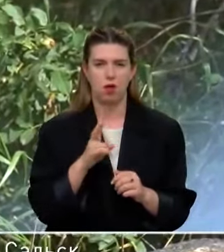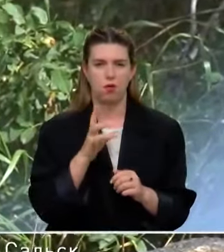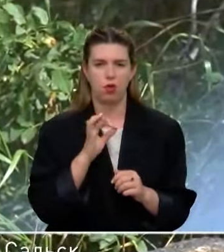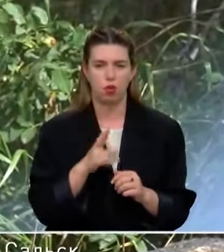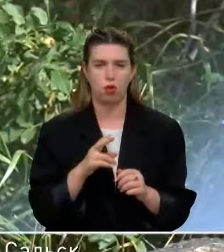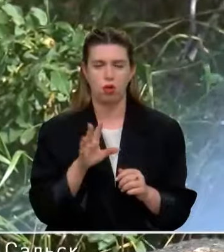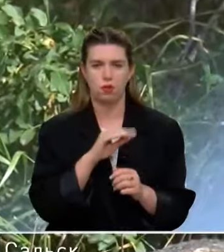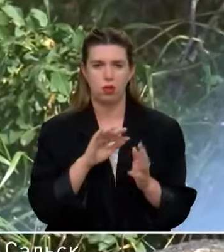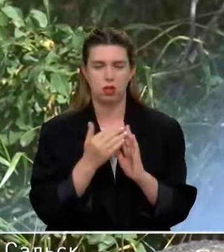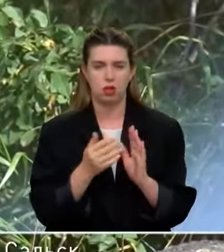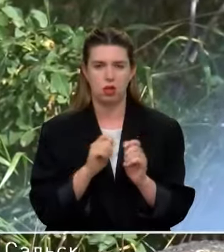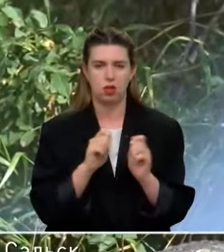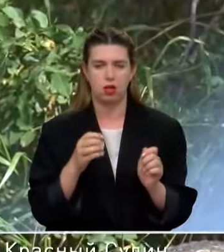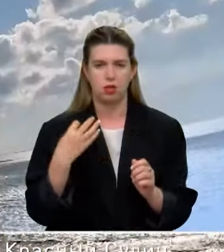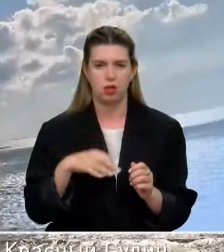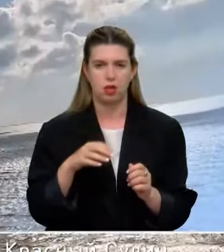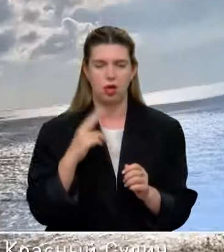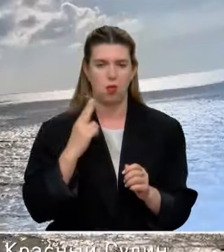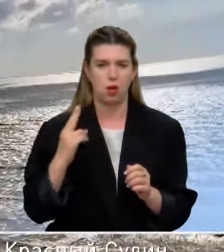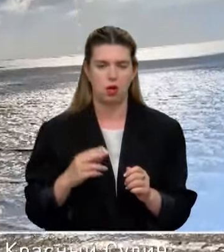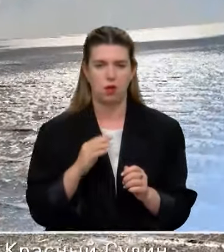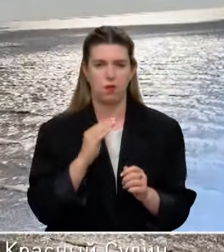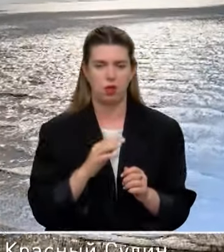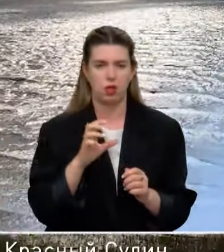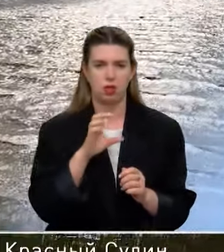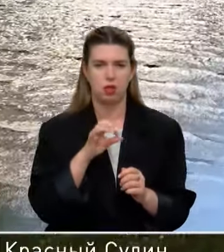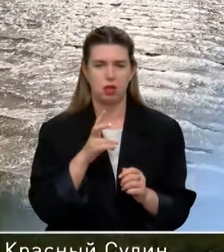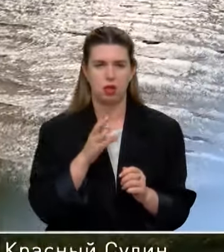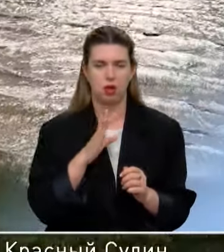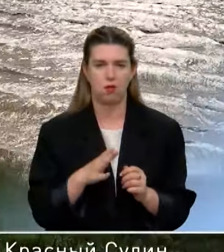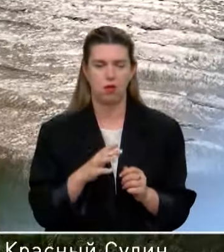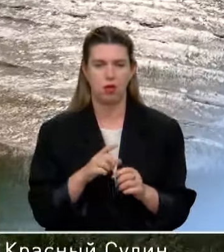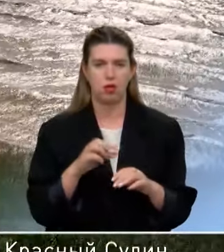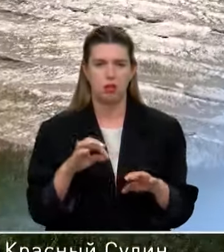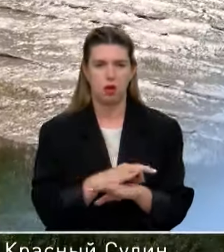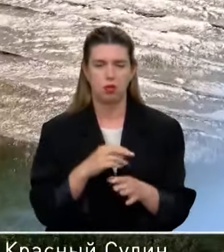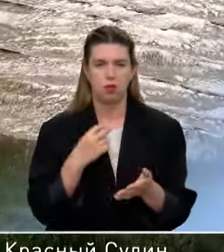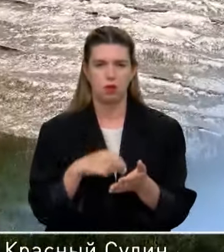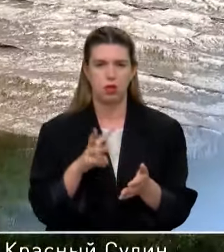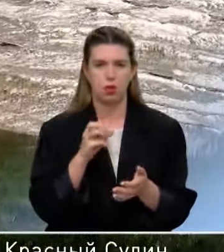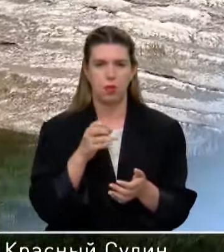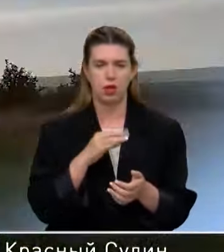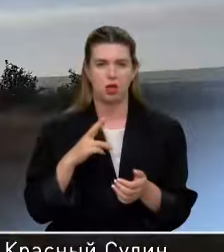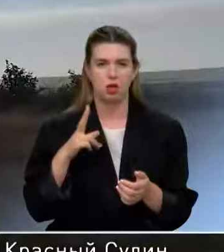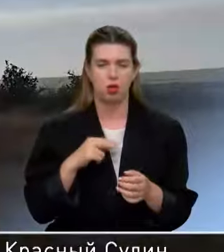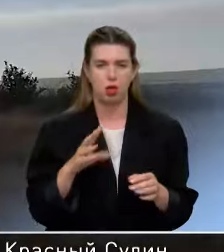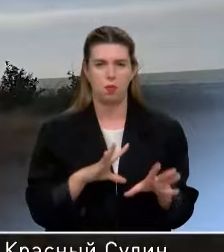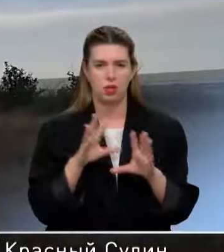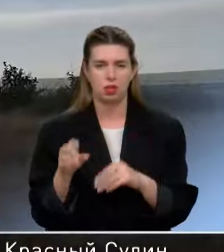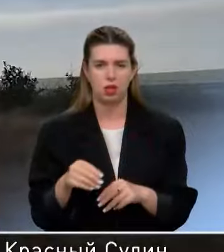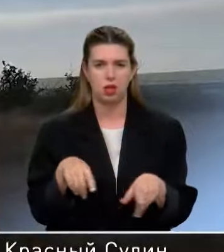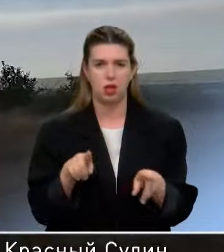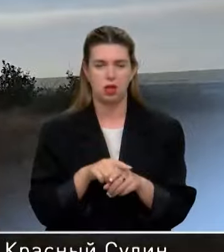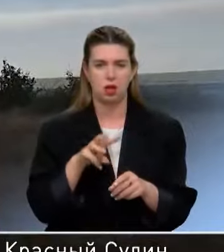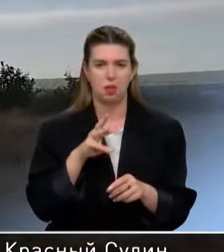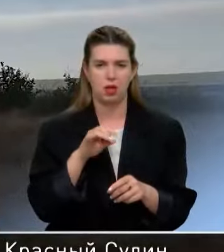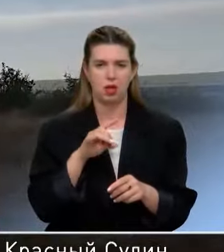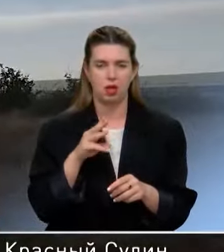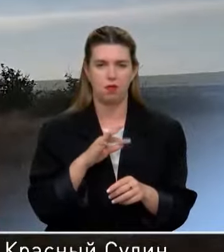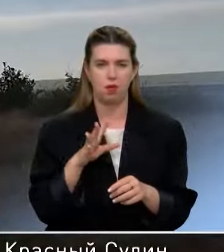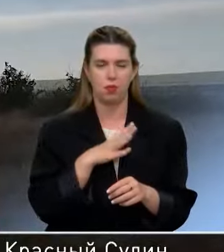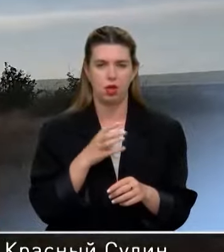основательницы села сыну моряка Фёдора сарандинакину за него вышла Мария дочь переселенцев так в маргаритово